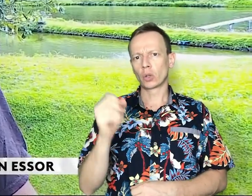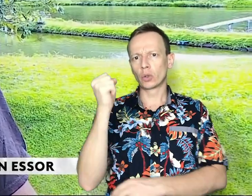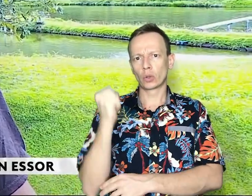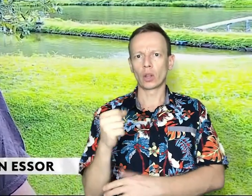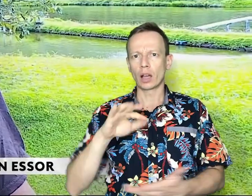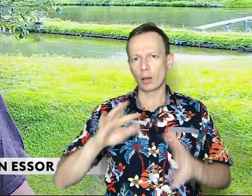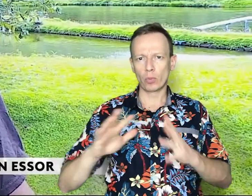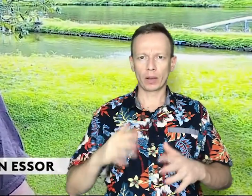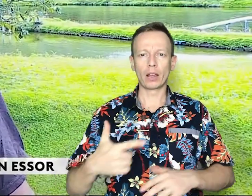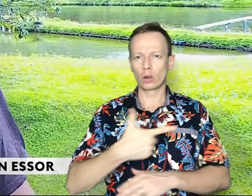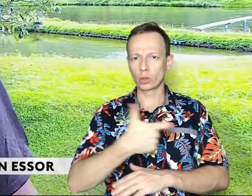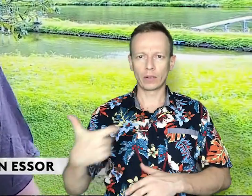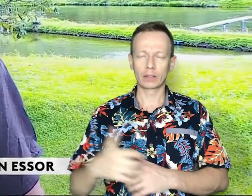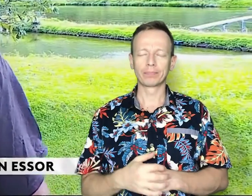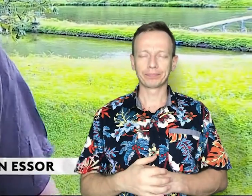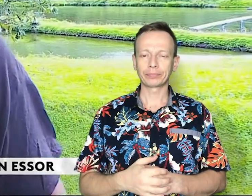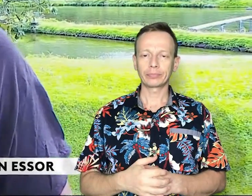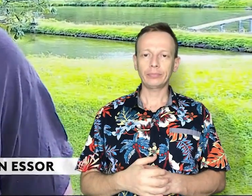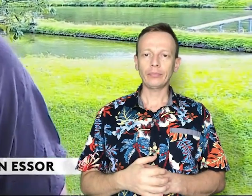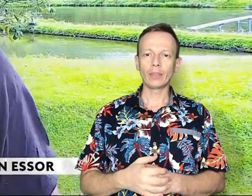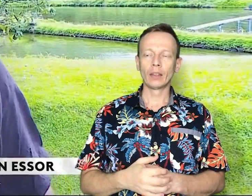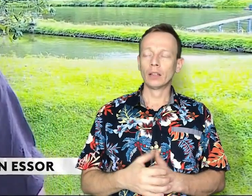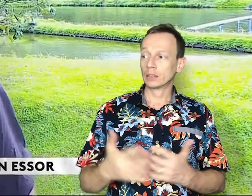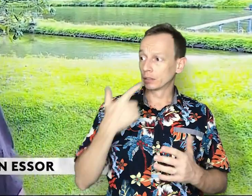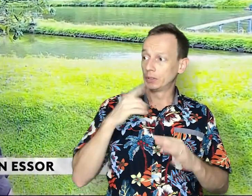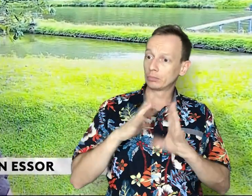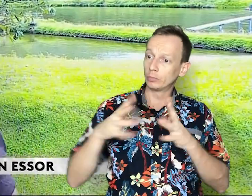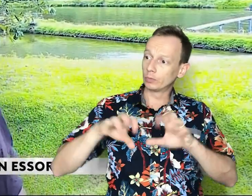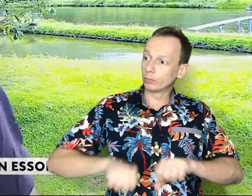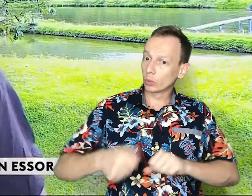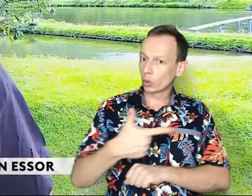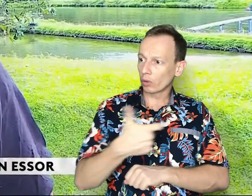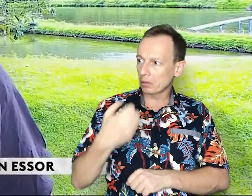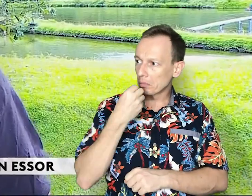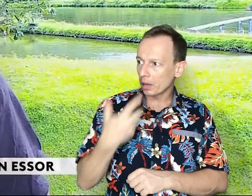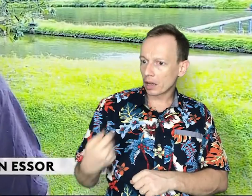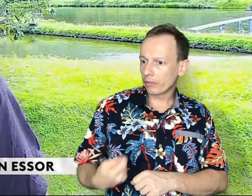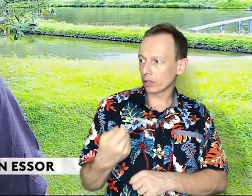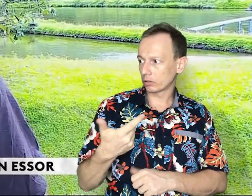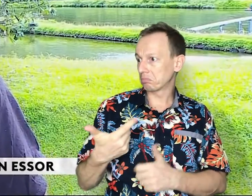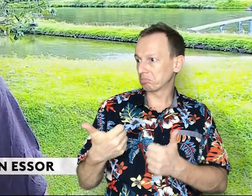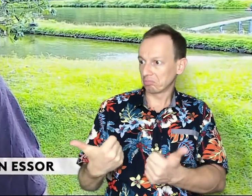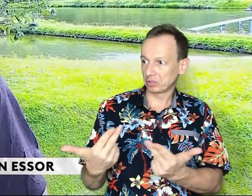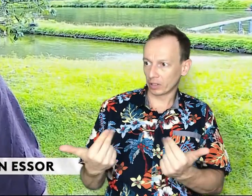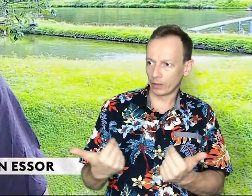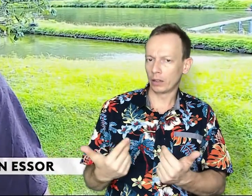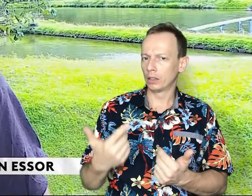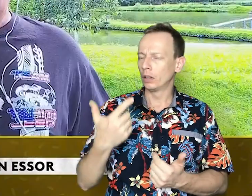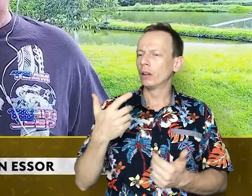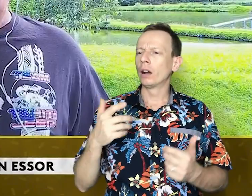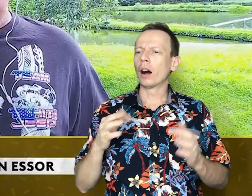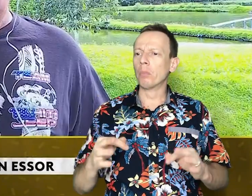filière, Patrick, une filière qui se porte bien. Est-ce qu'on peut dire que l'interdiction d'importation vous a